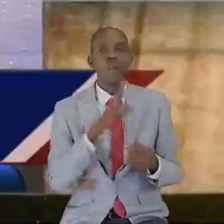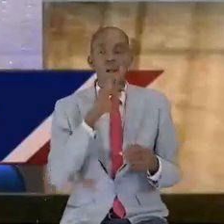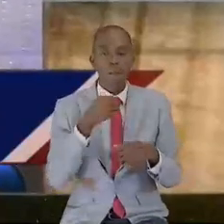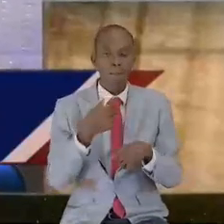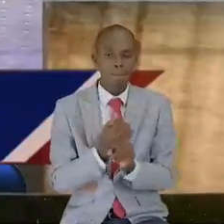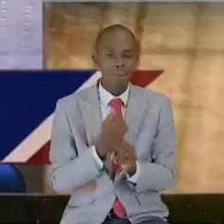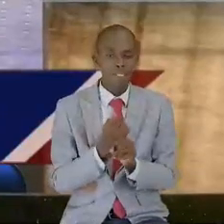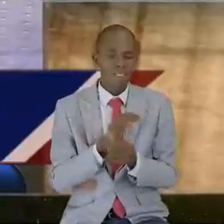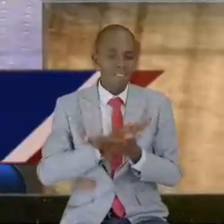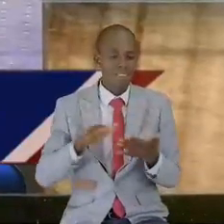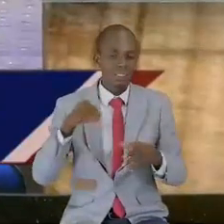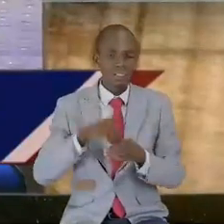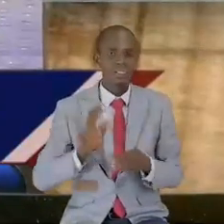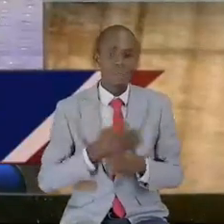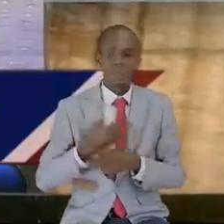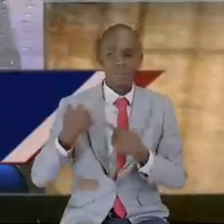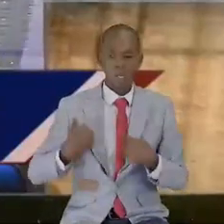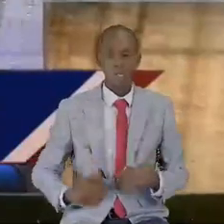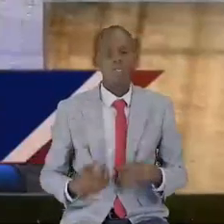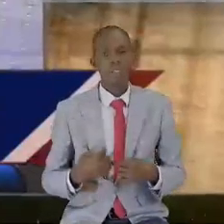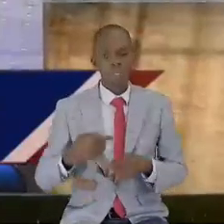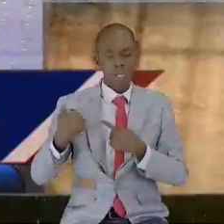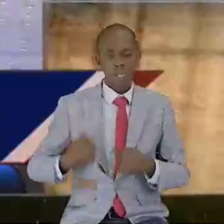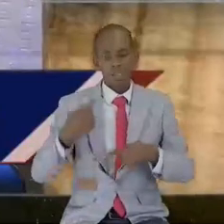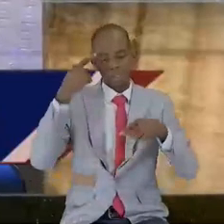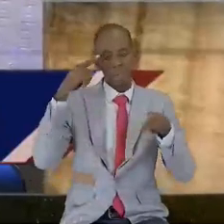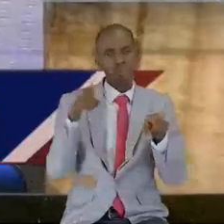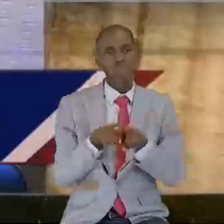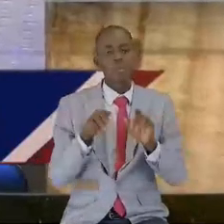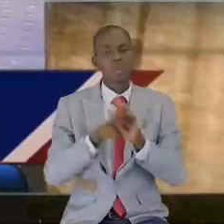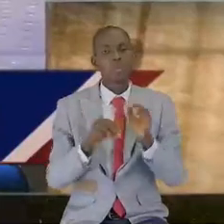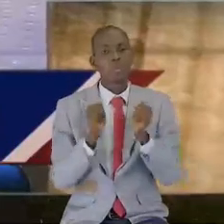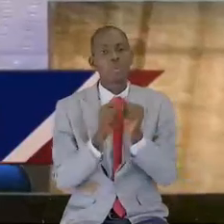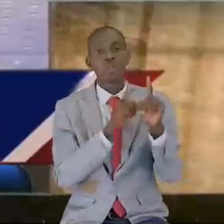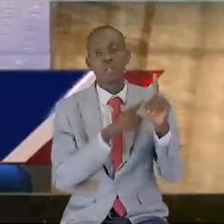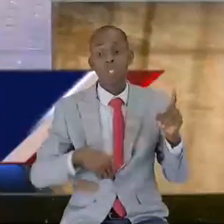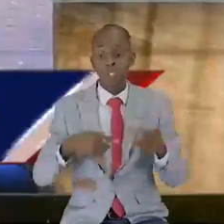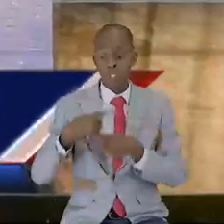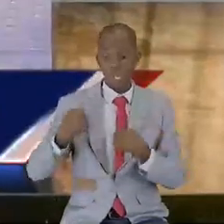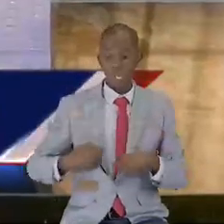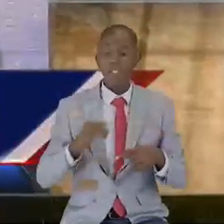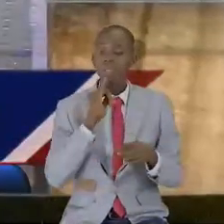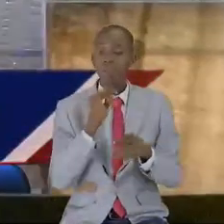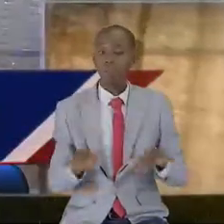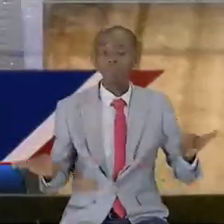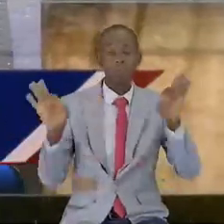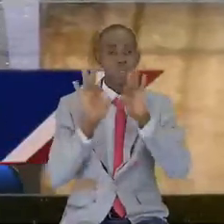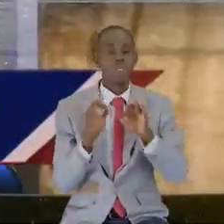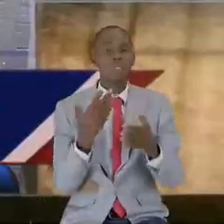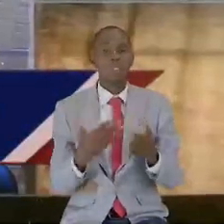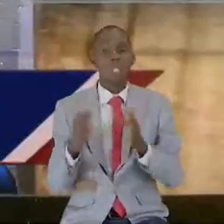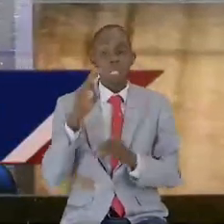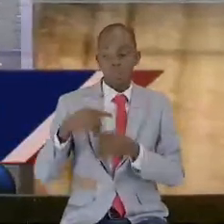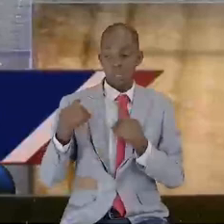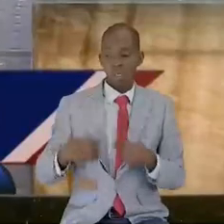Que nous sommes rendus conformes au Seigneur. Et c'est le cœur qui compte. Si le cœur n'est pas